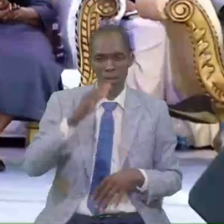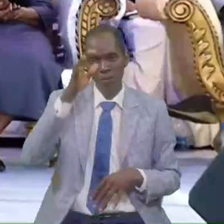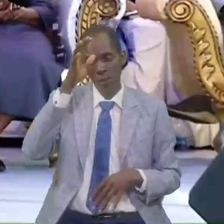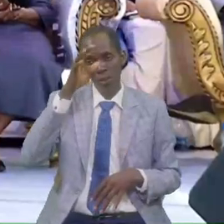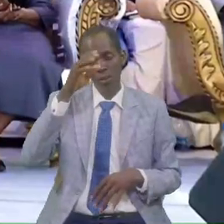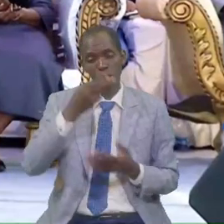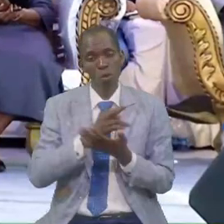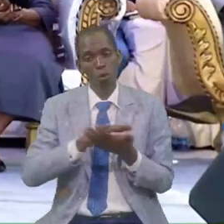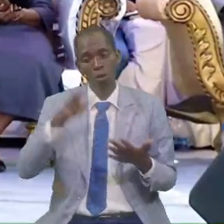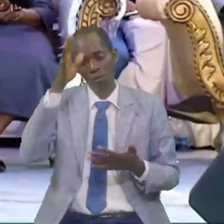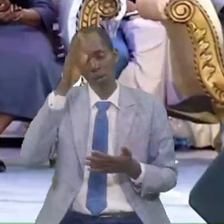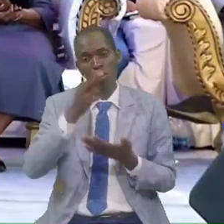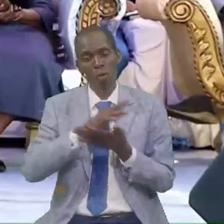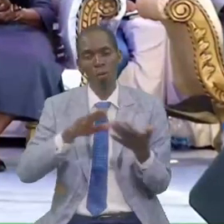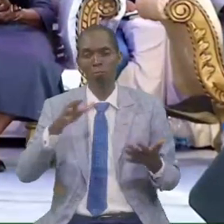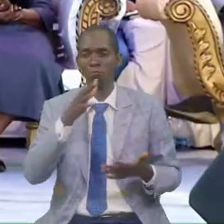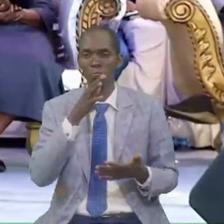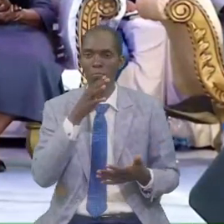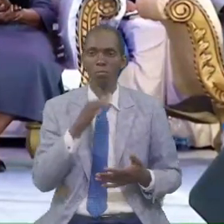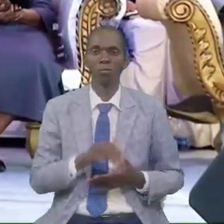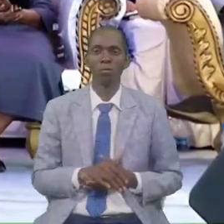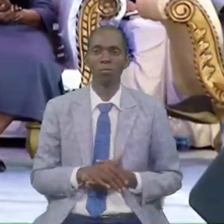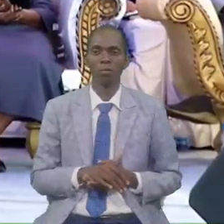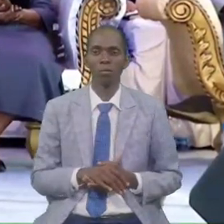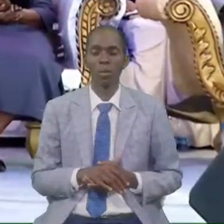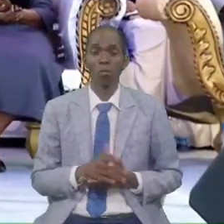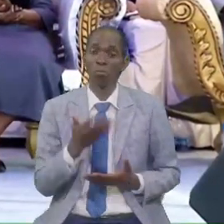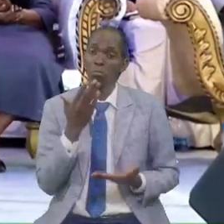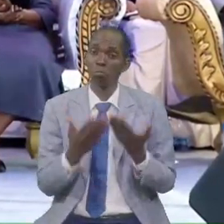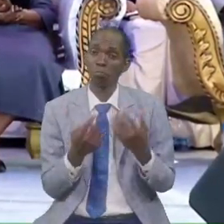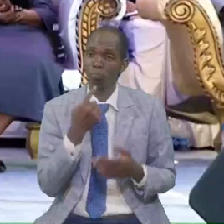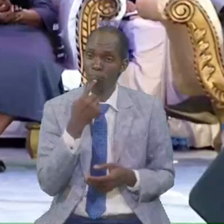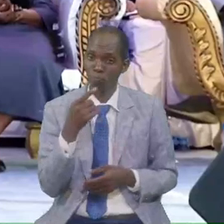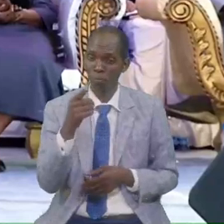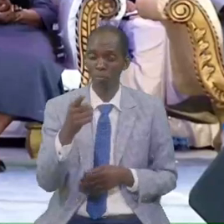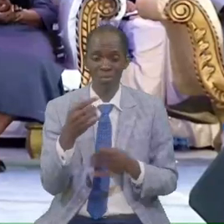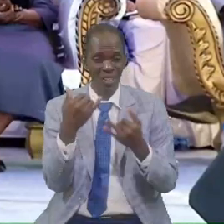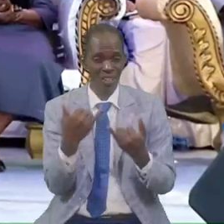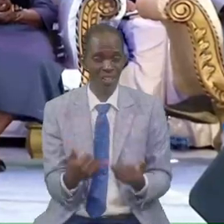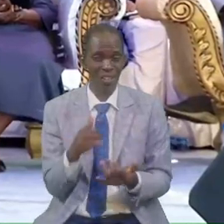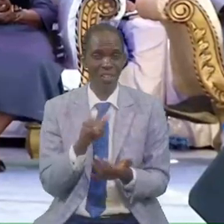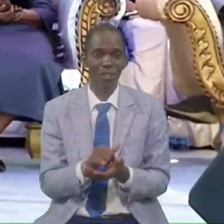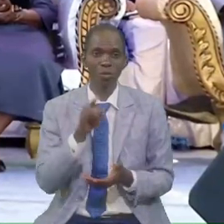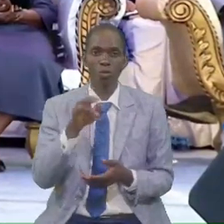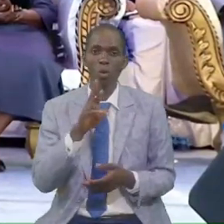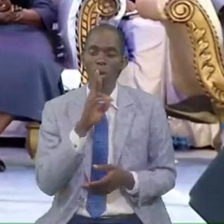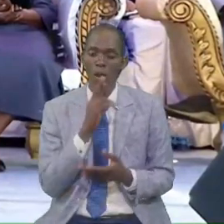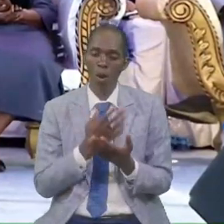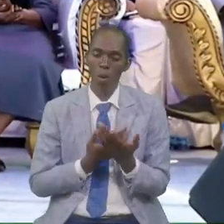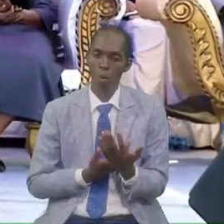En particulier les pères et les mères en attente. Il dit, en cette période d'attente,